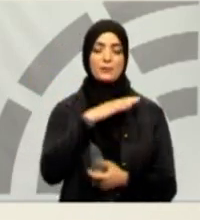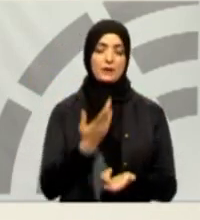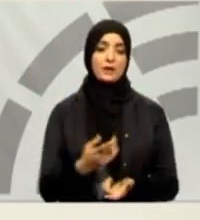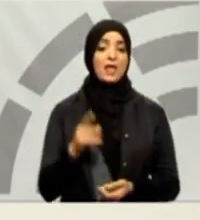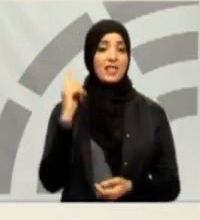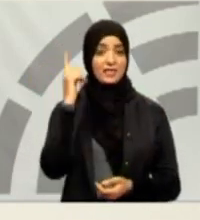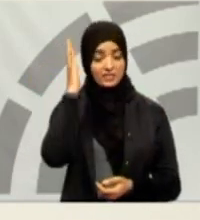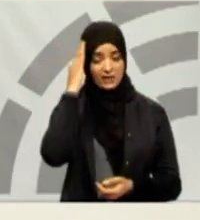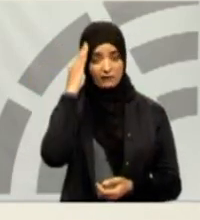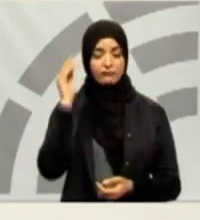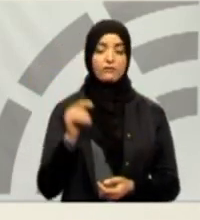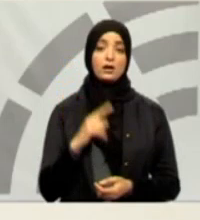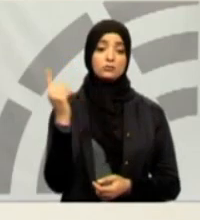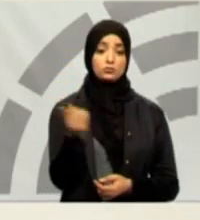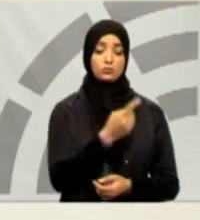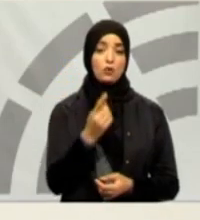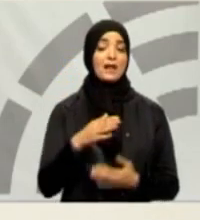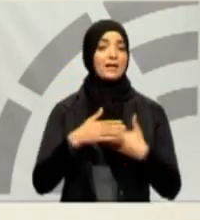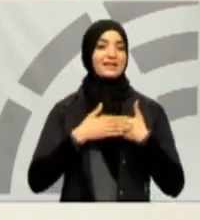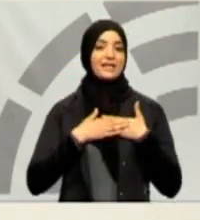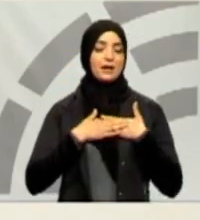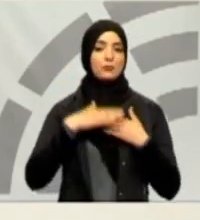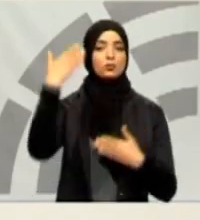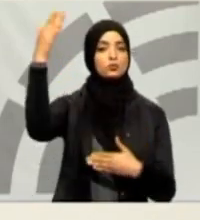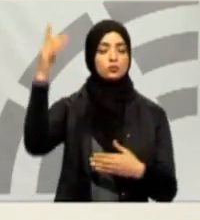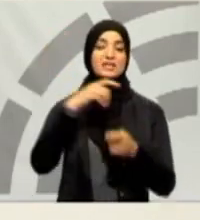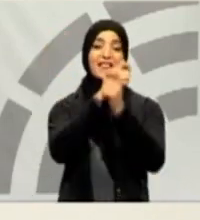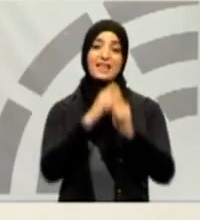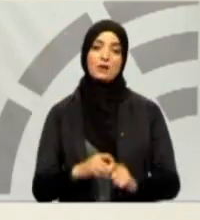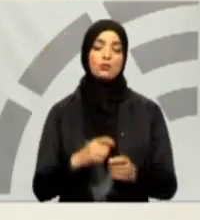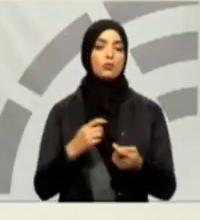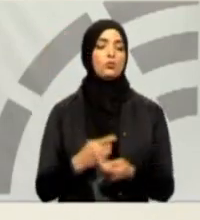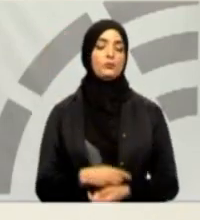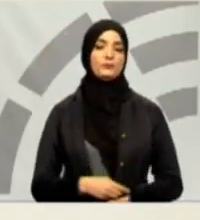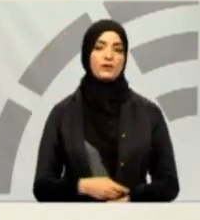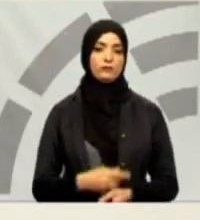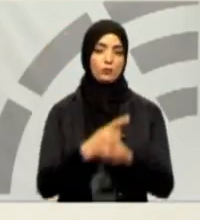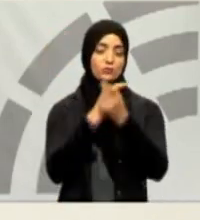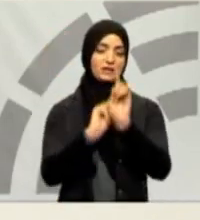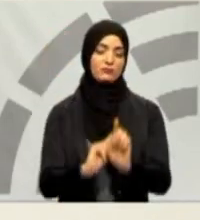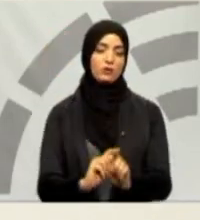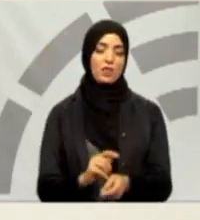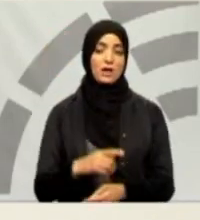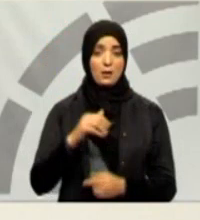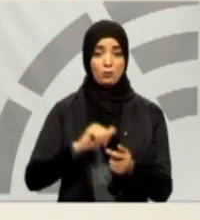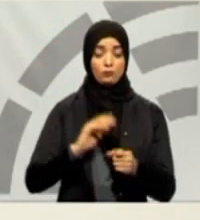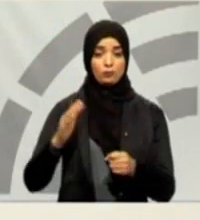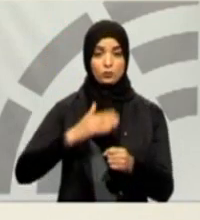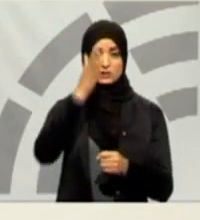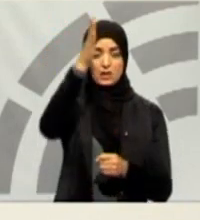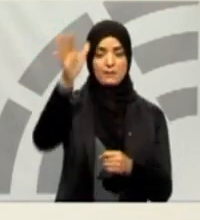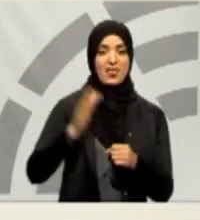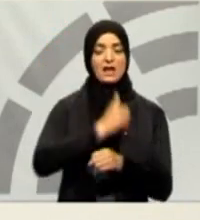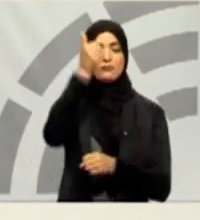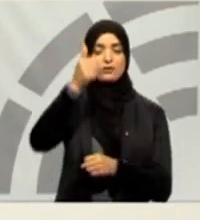واستعدادكم للدفاع عنها حتى يكون القادم افضل واحسن فعلى ارضنا الطيبه ما يستحق